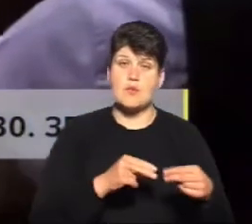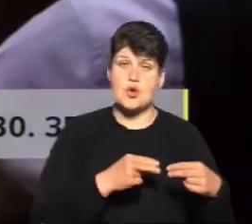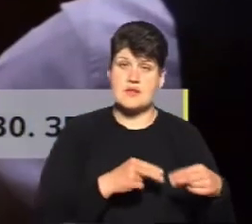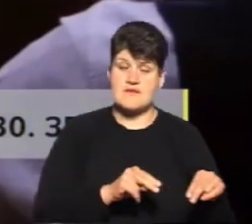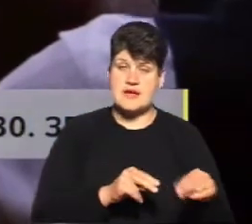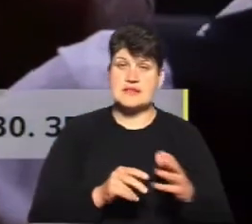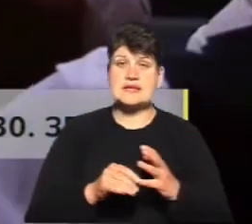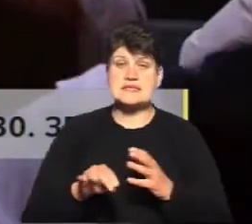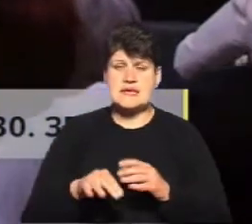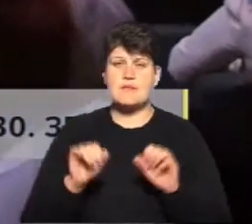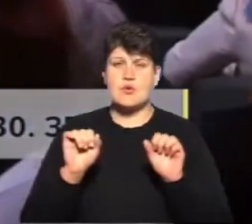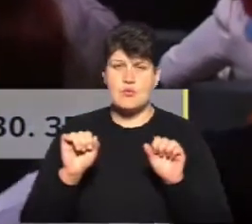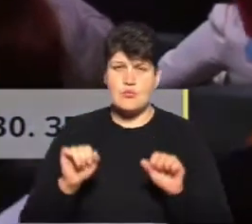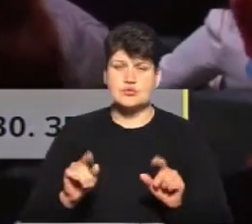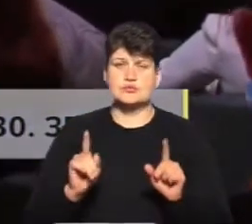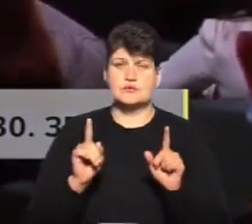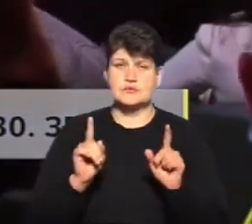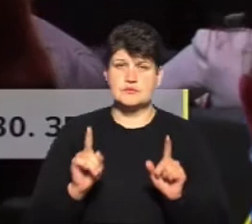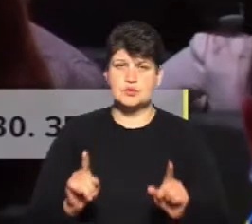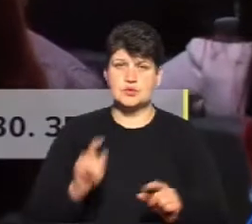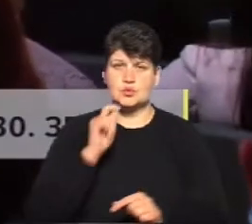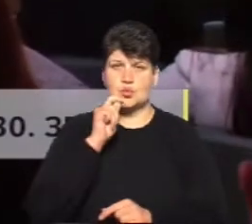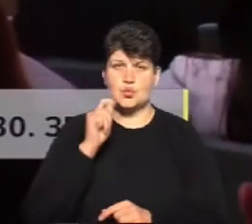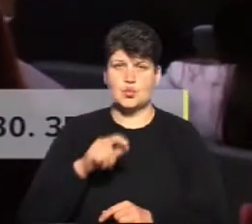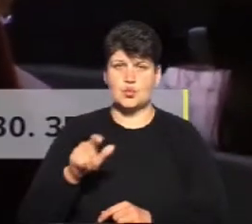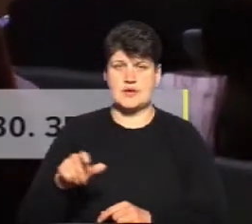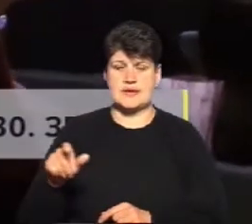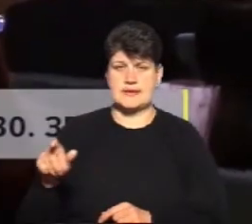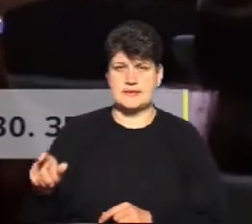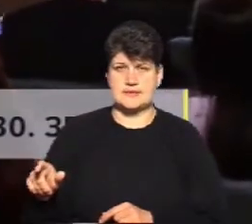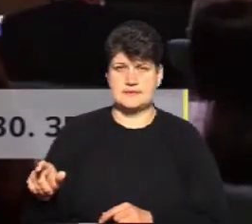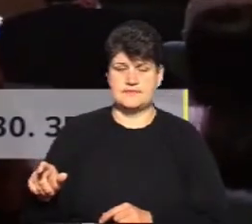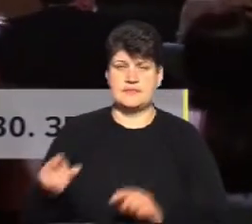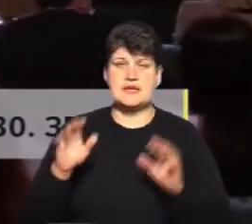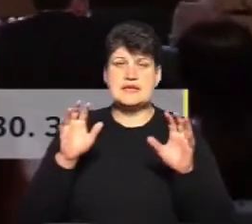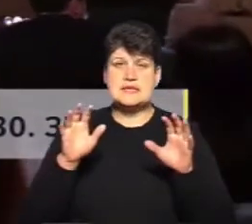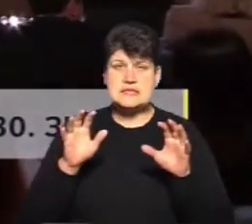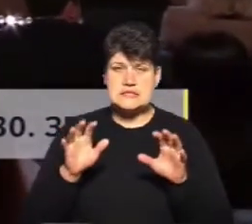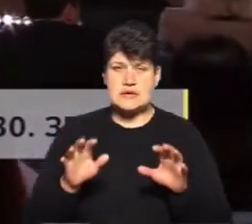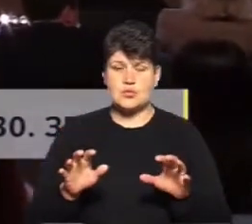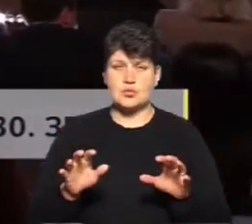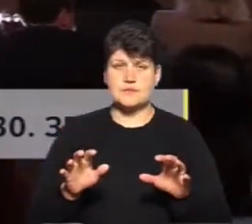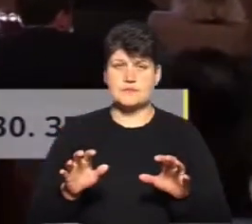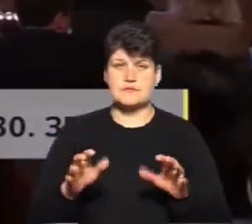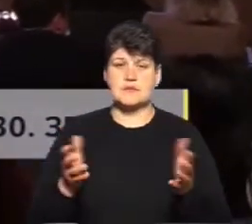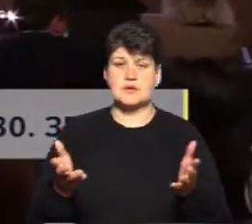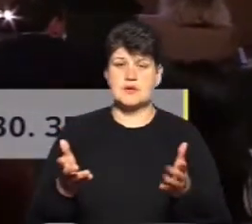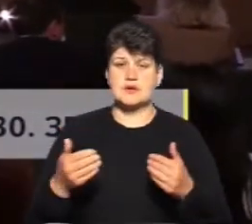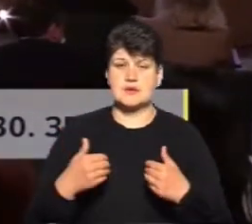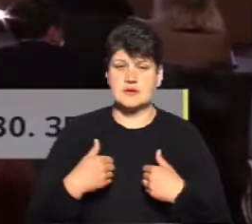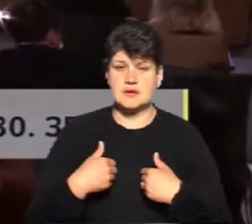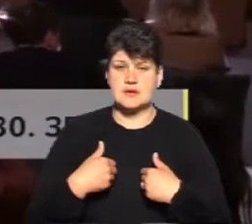можуть виключно українці. І закон, який я з